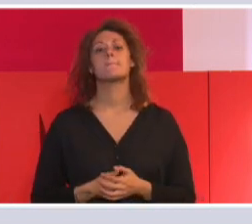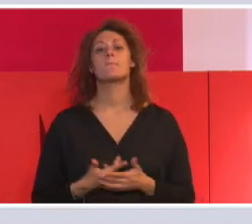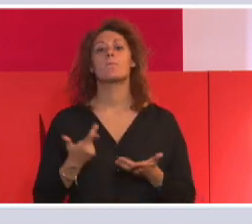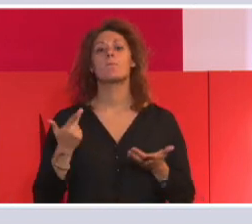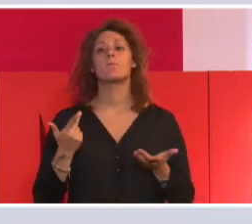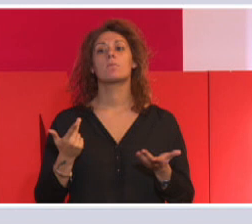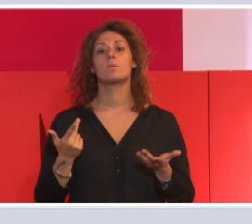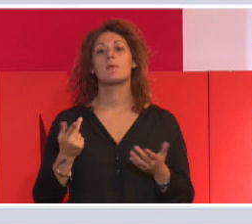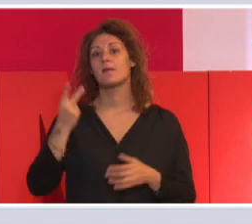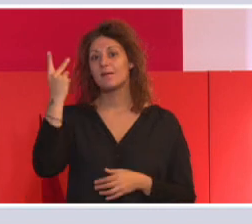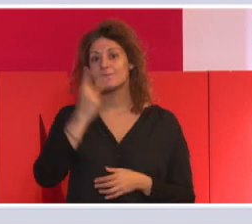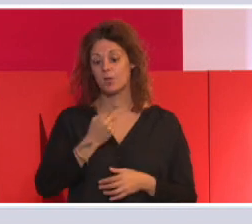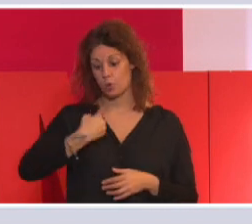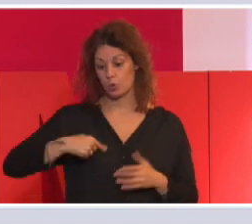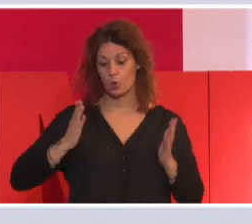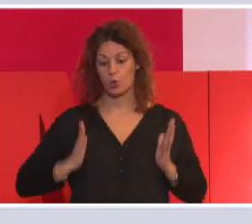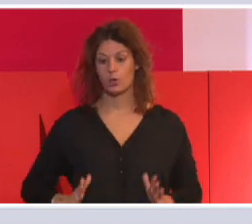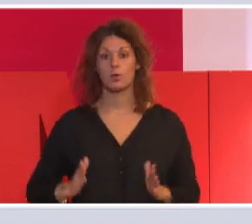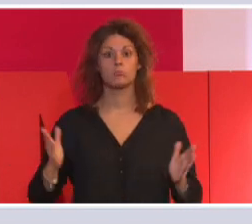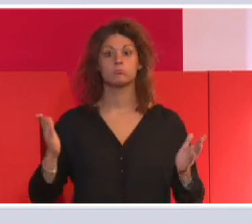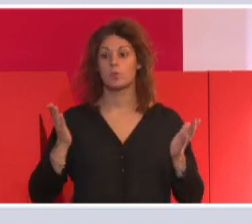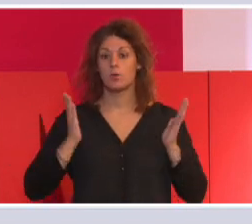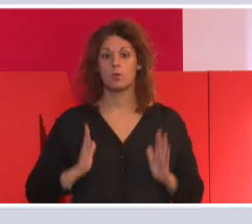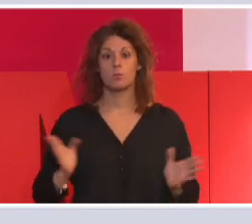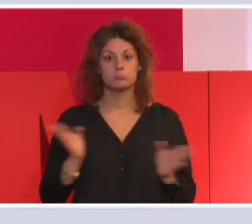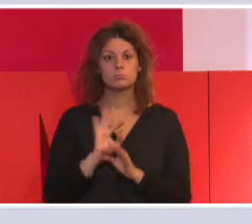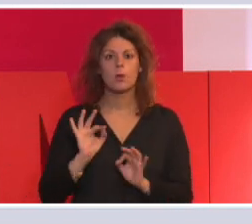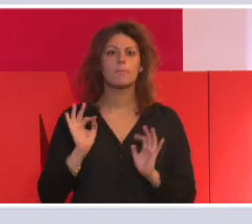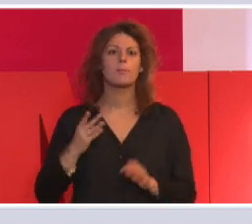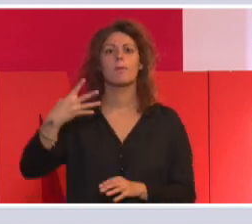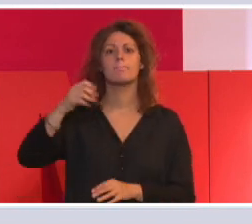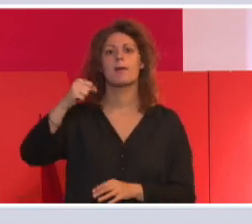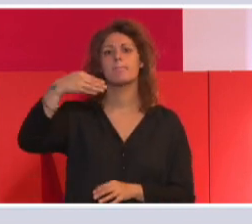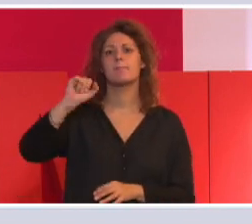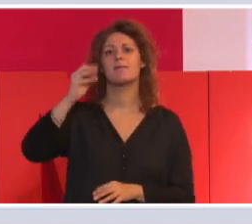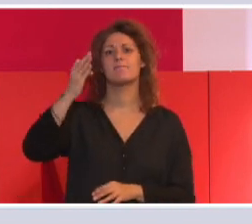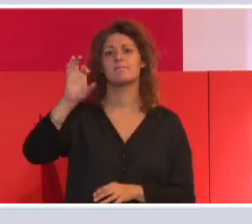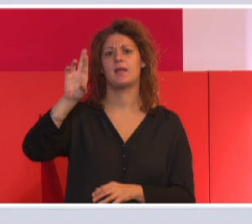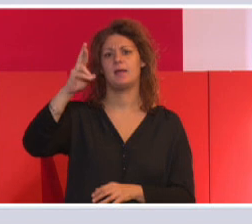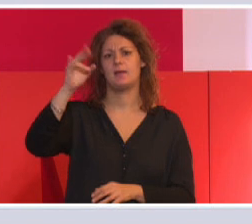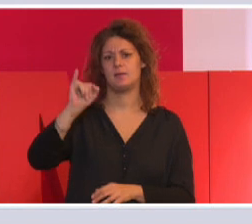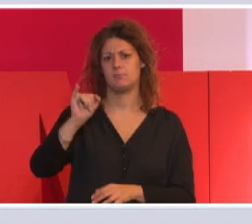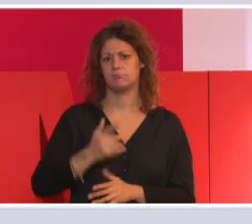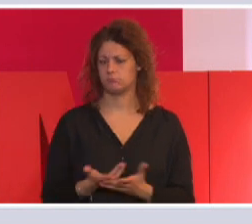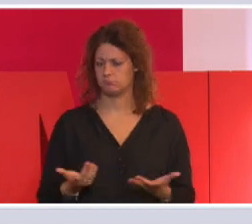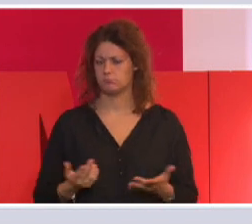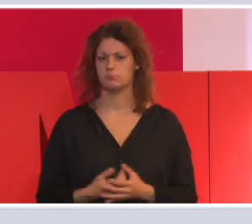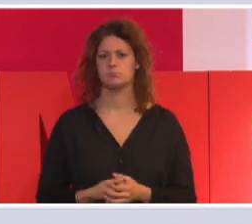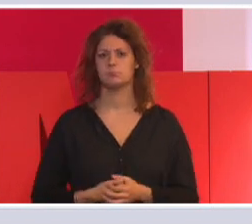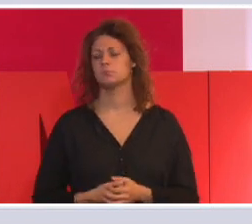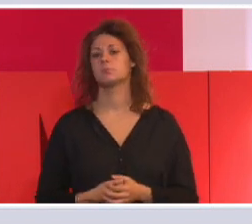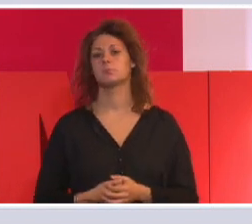qualsiasi siamo mammiferi non siamo né rettili e uccelli e insetti noi siamo mammiferi